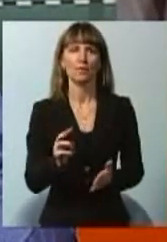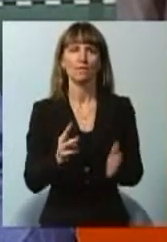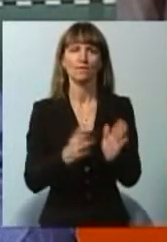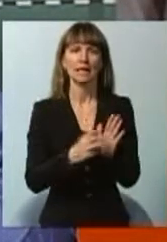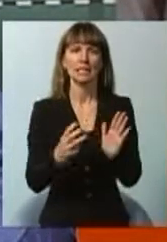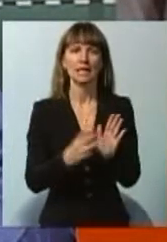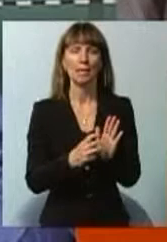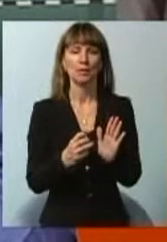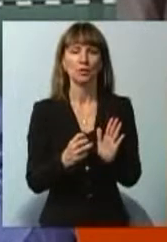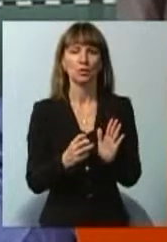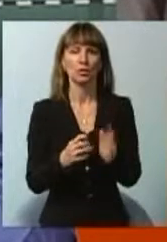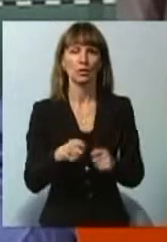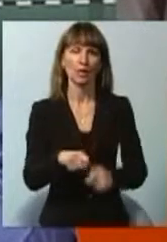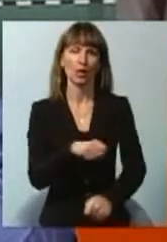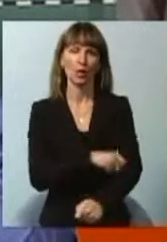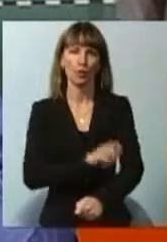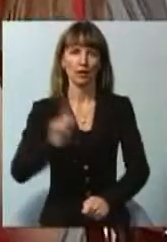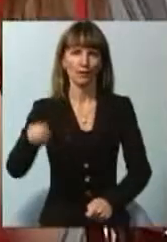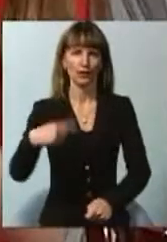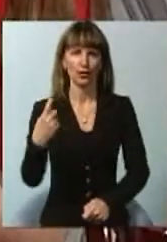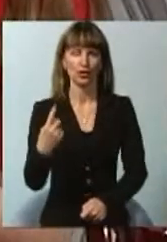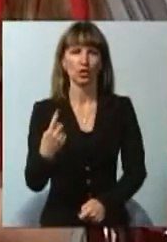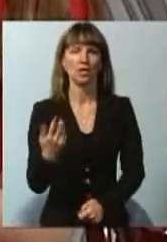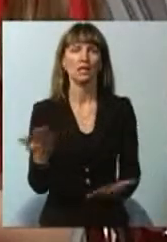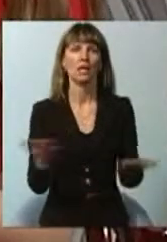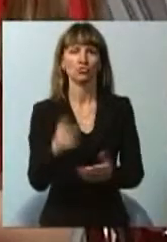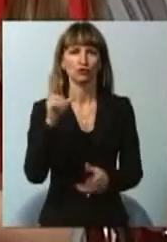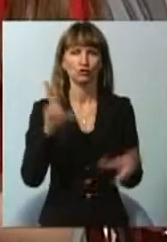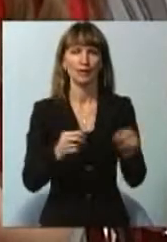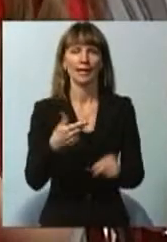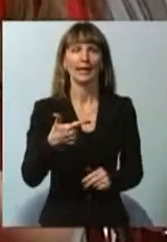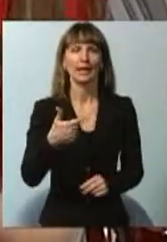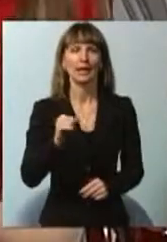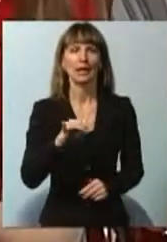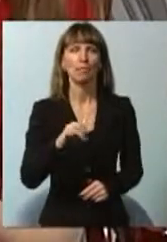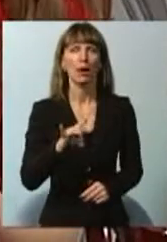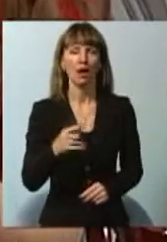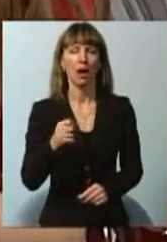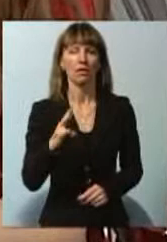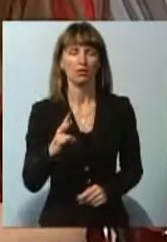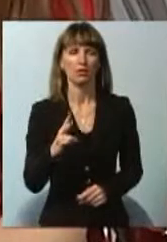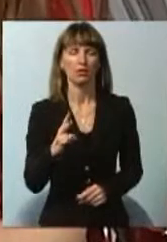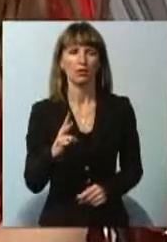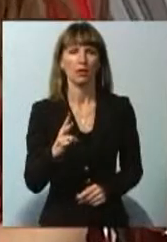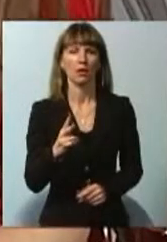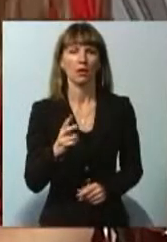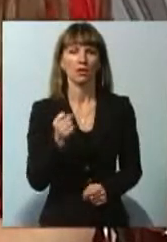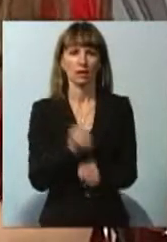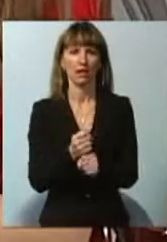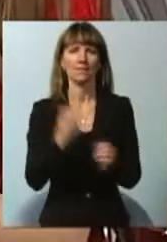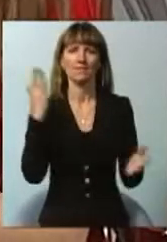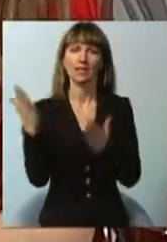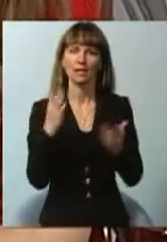800 кілометрів за годину. Як ти вважаєш, гіперган спричинює вітер чи, можливо, якісь